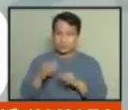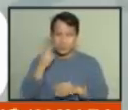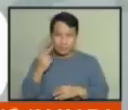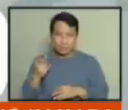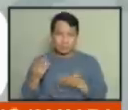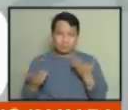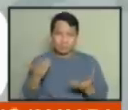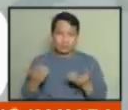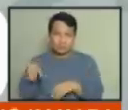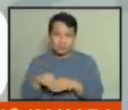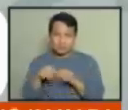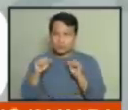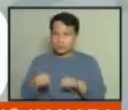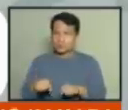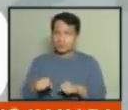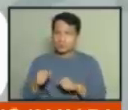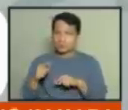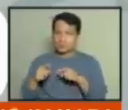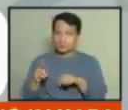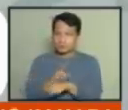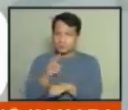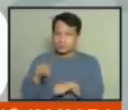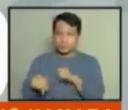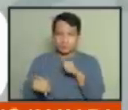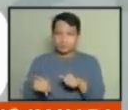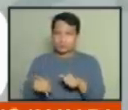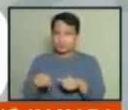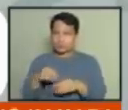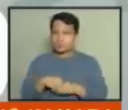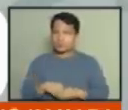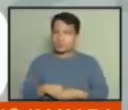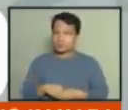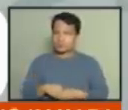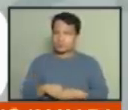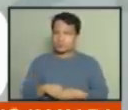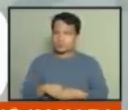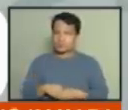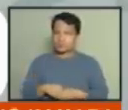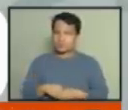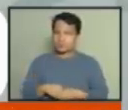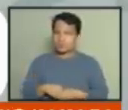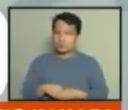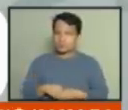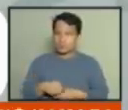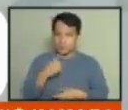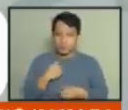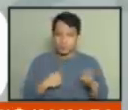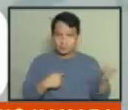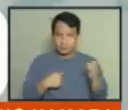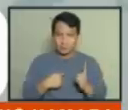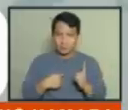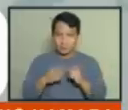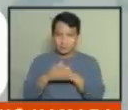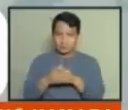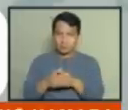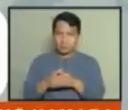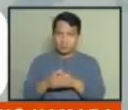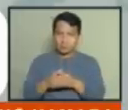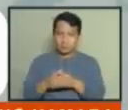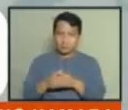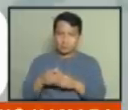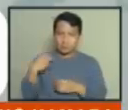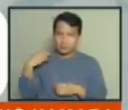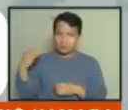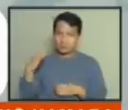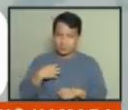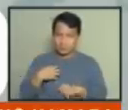natin, baka nga may iba pa na pong gawain within the ano. Ma'am, kapag kinausap niyo po yung member, pwede ba isama po natin ang provincial director ng Cavite, si